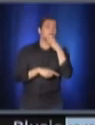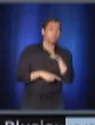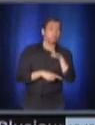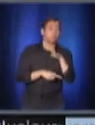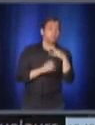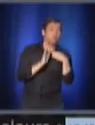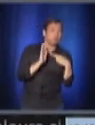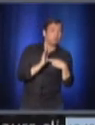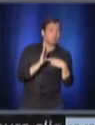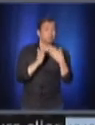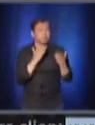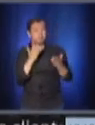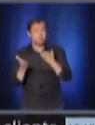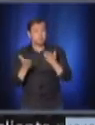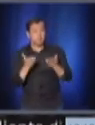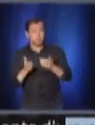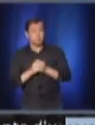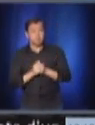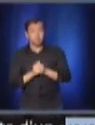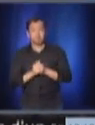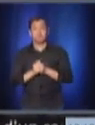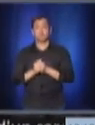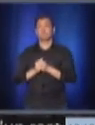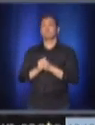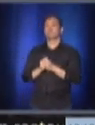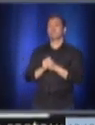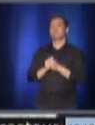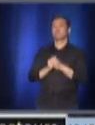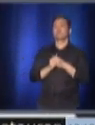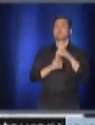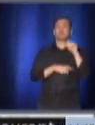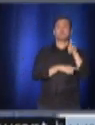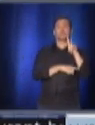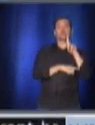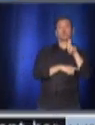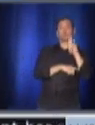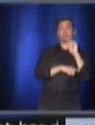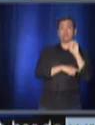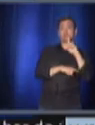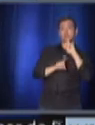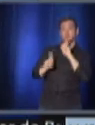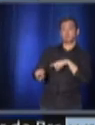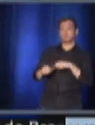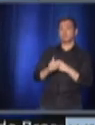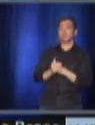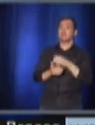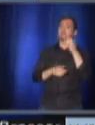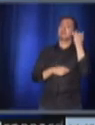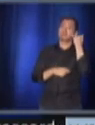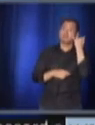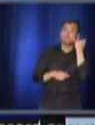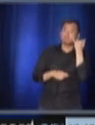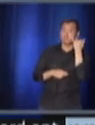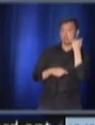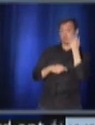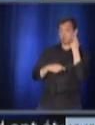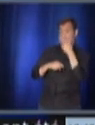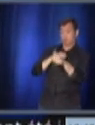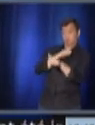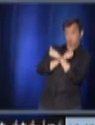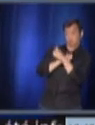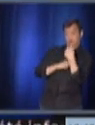Comme je l'ai dit auparavant, il va falloir nous assurer que nous sommes prêts à